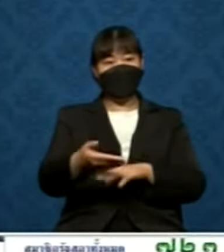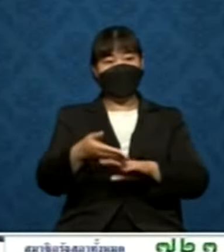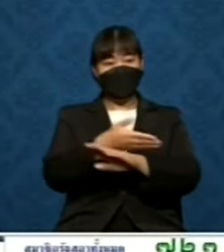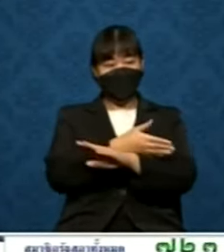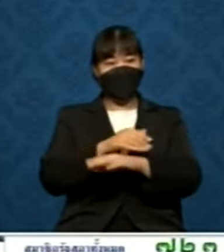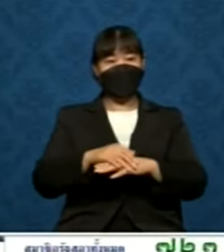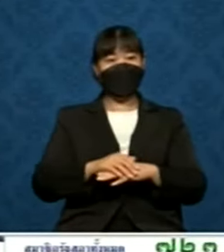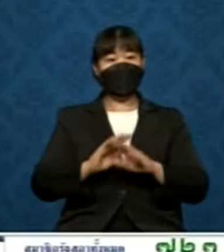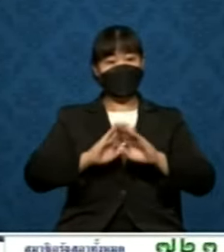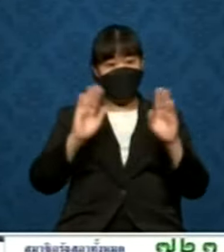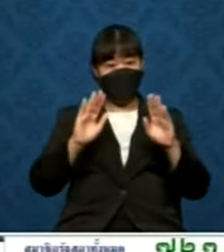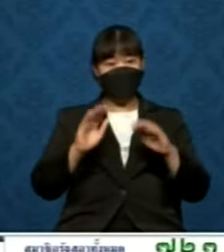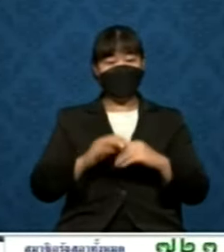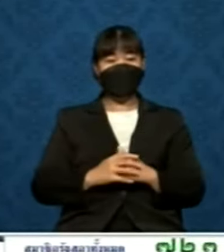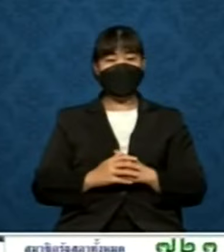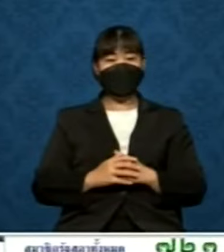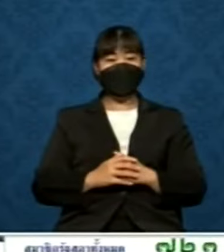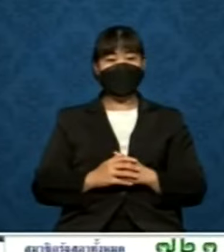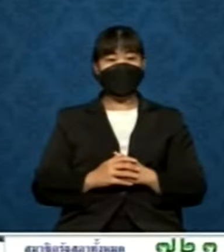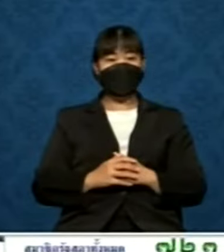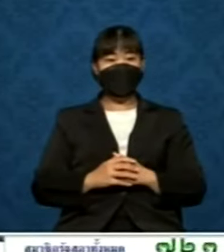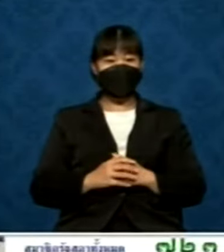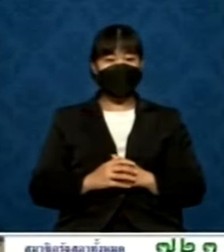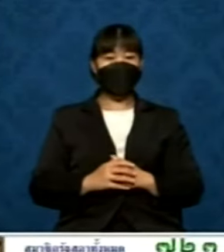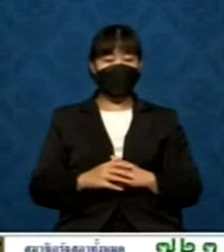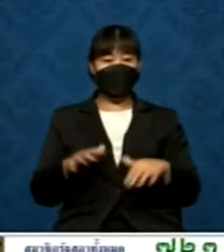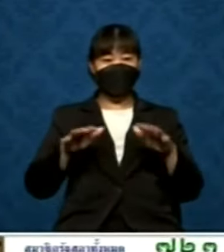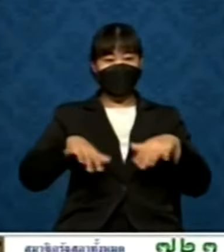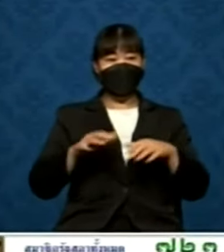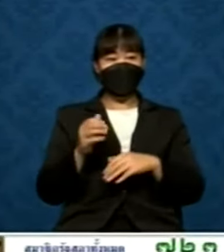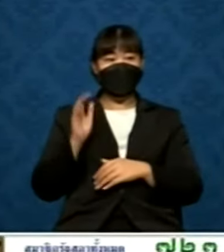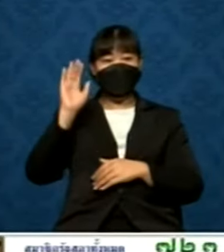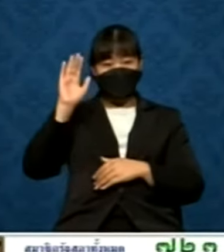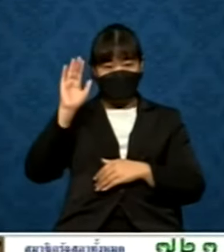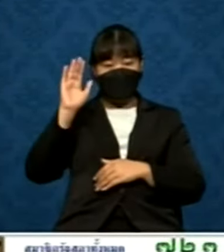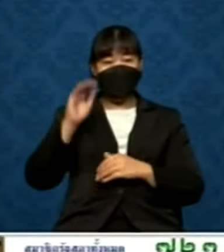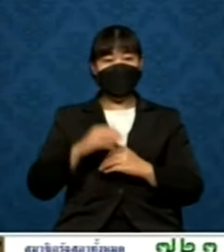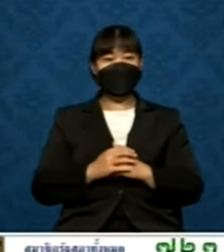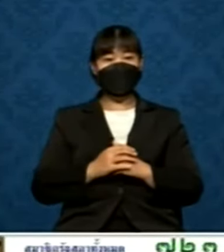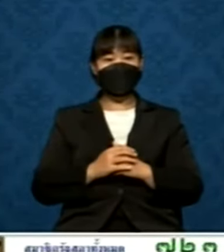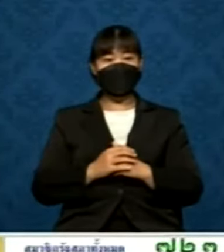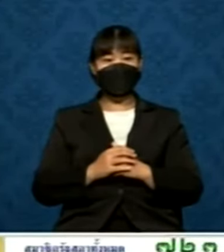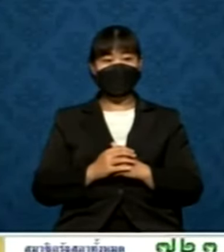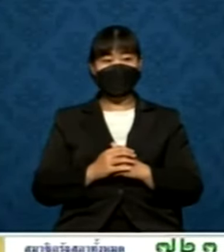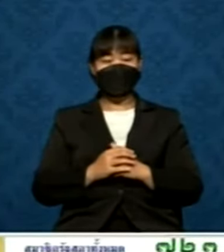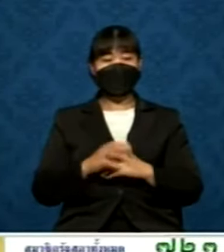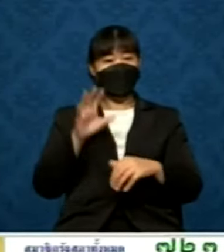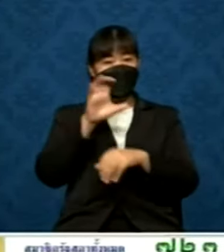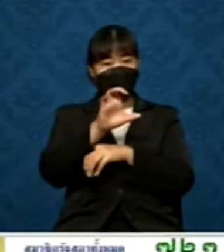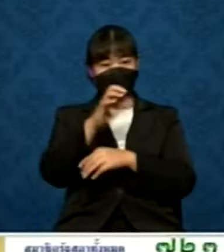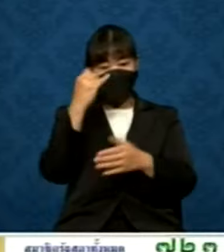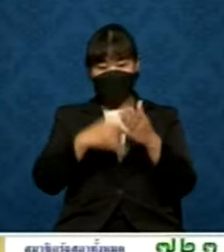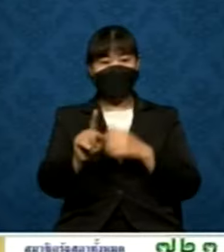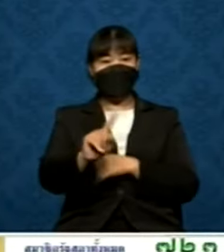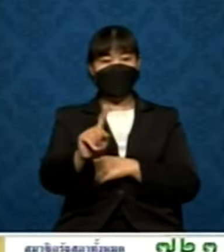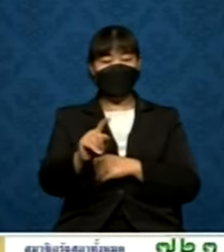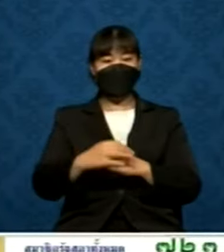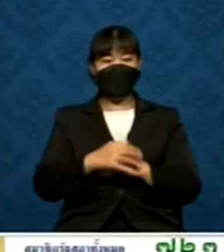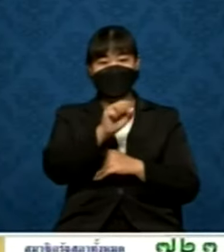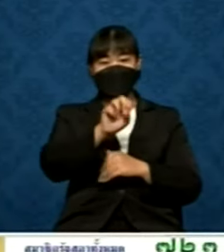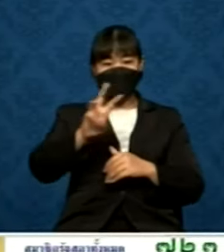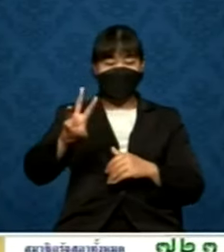ครับ ใช่ครับ เพราะว่าอยู่ๆคือปกติการประท้วงต้องบอกว่าผิดข้อบังคับไหน ครับ สิ่งที่ท่านสวกำลังพูดเนี่ยเ